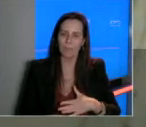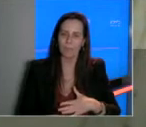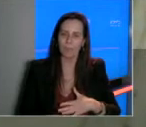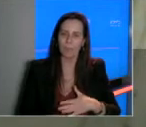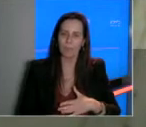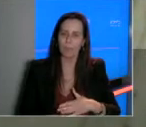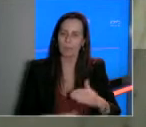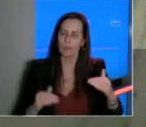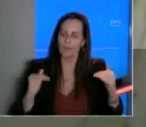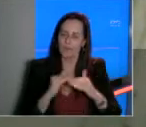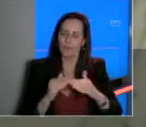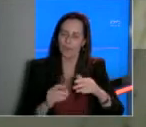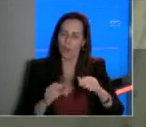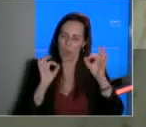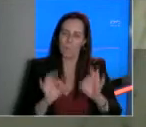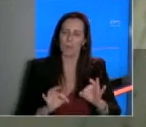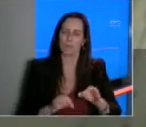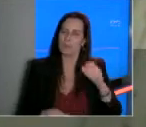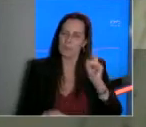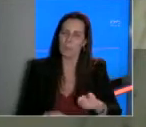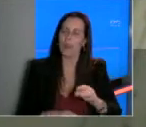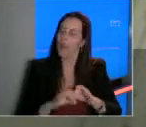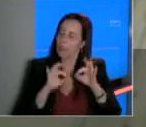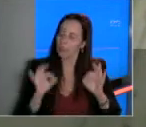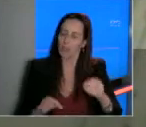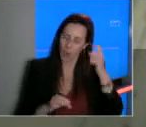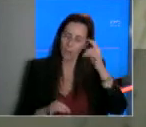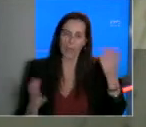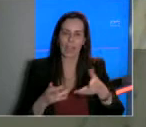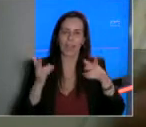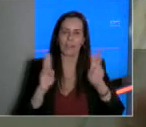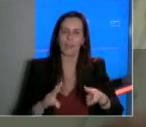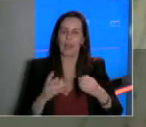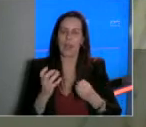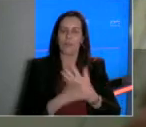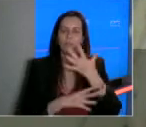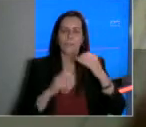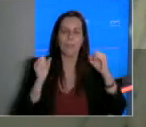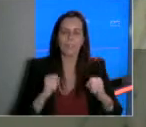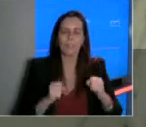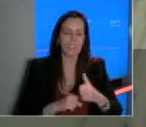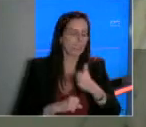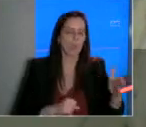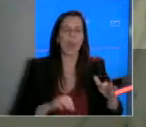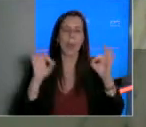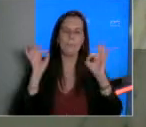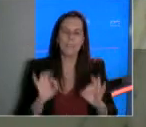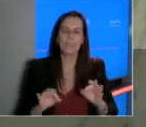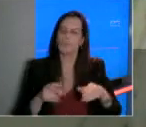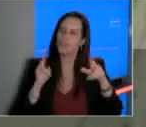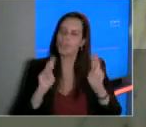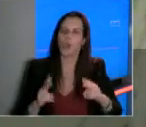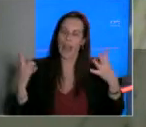תפות אזרחית אמיתית במדינה הזאת, צריכה להתחיל לחשוב על איך אפשר לבנות פלטפורמה של שמאל אמיתי,